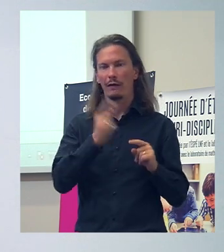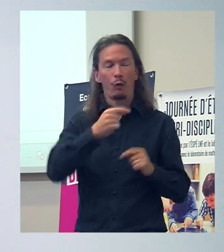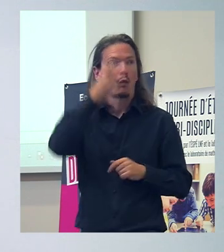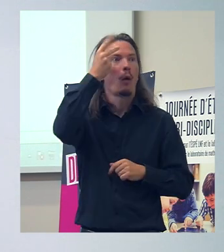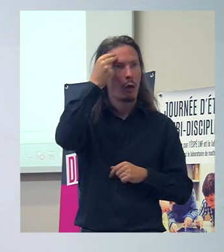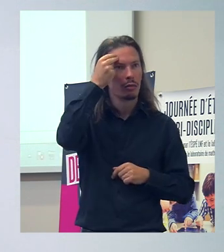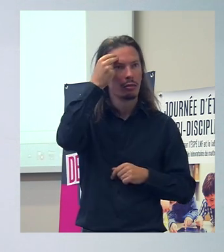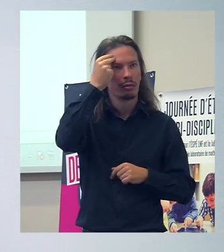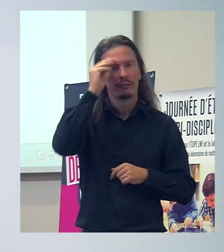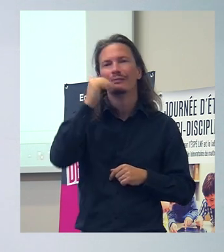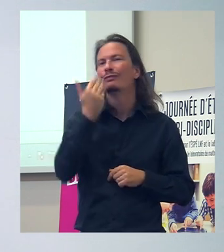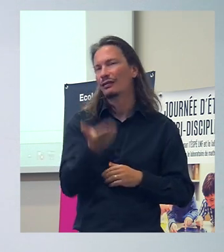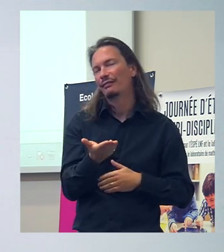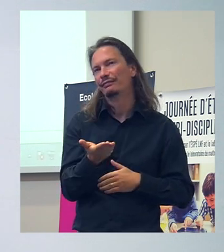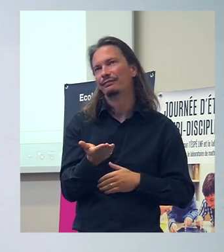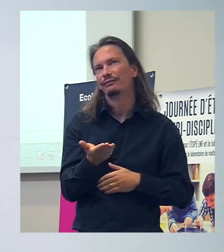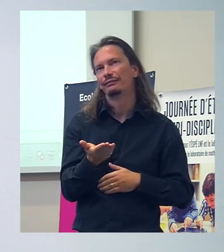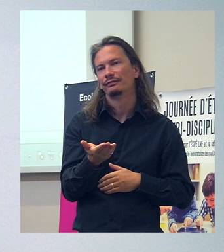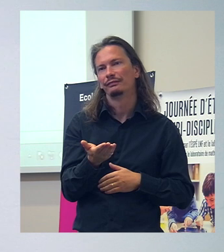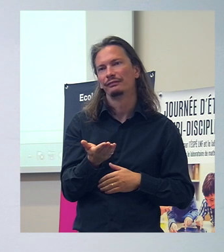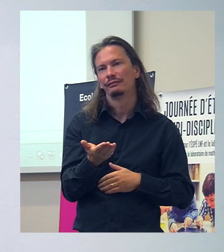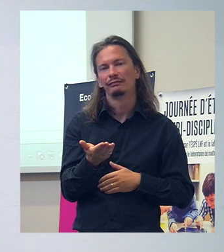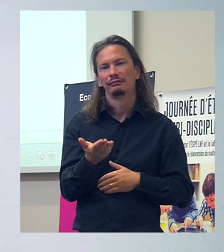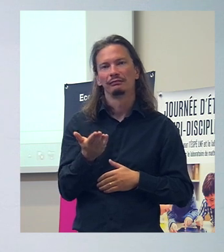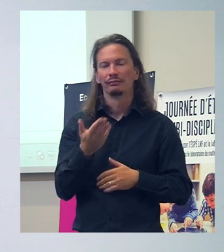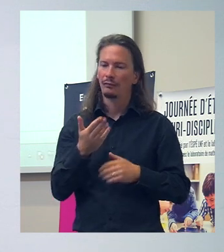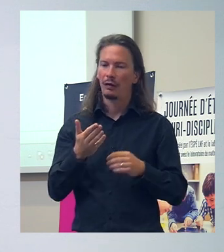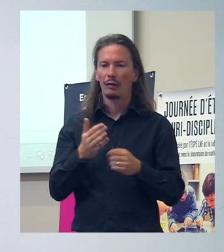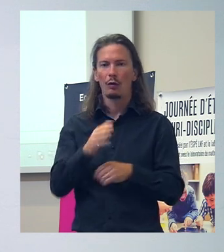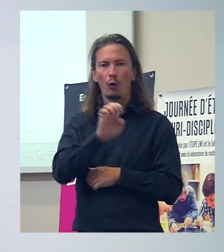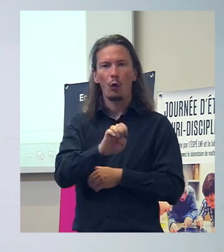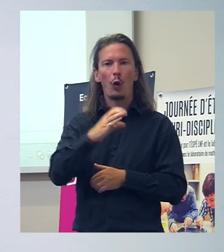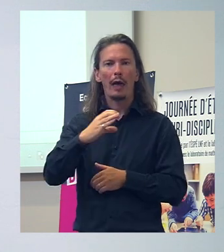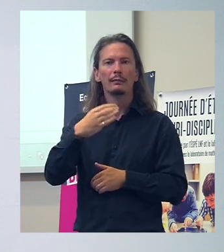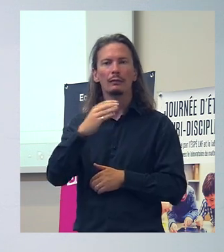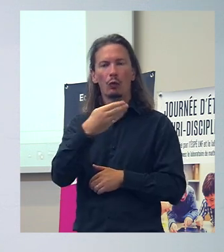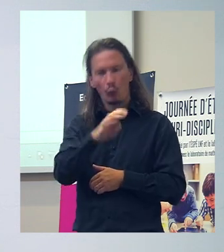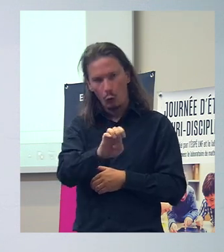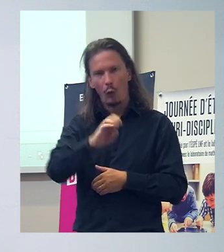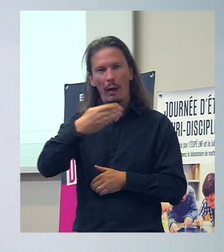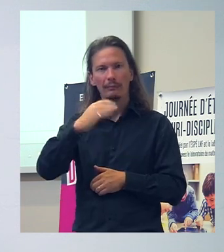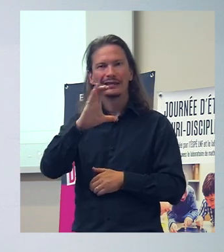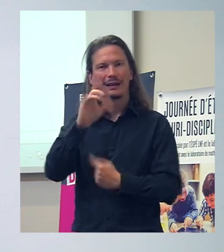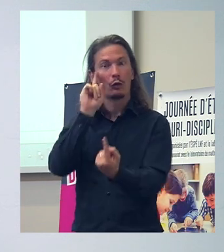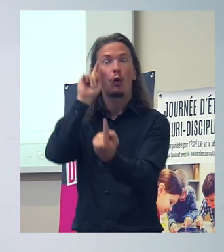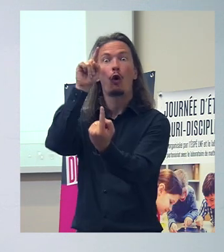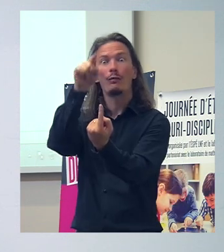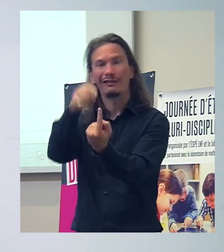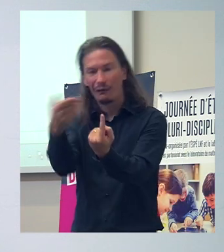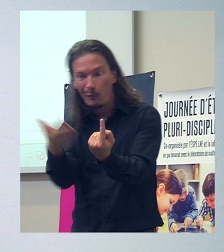l'exposé, que probablement la finalité de l'enseignement moral et civique pourrait